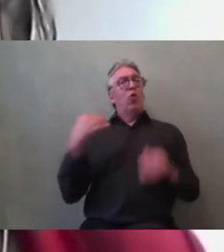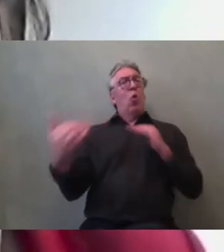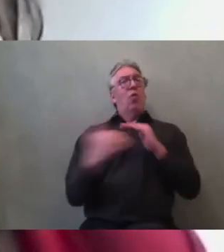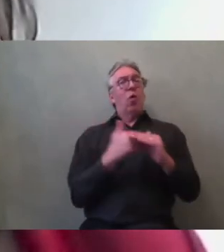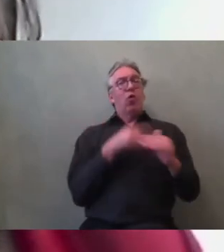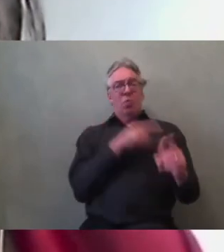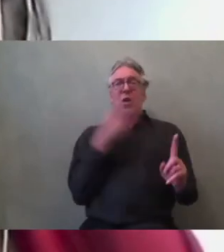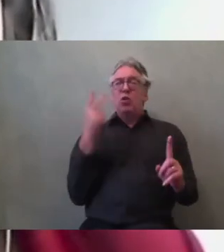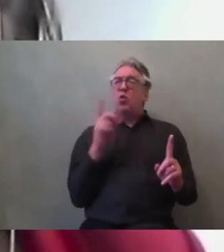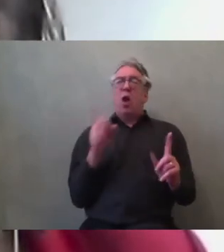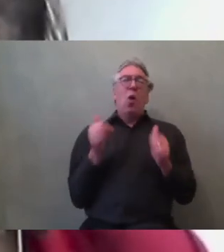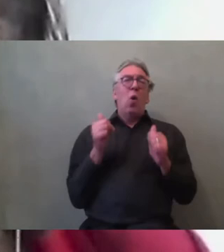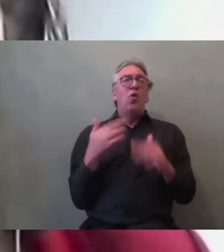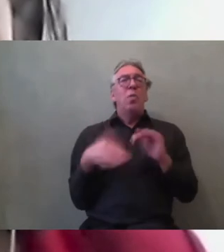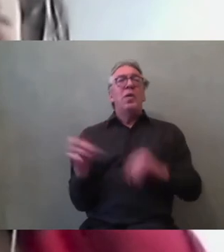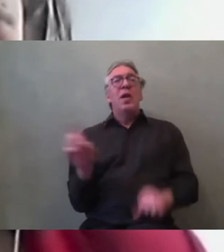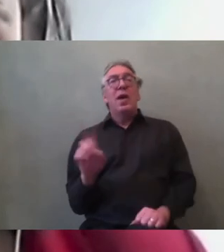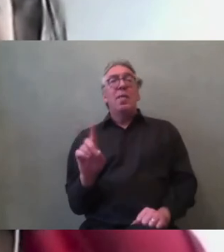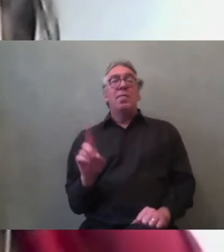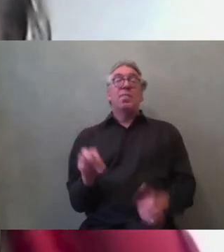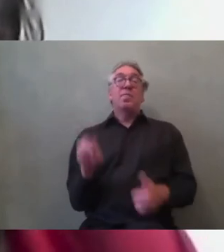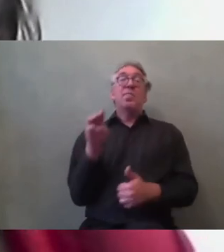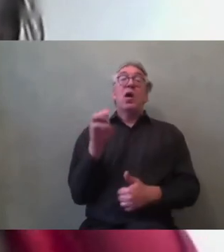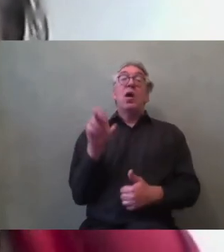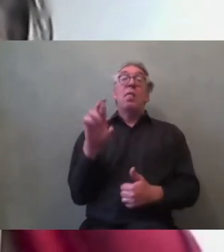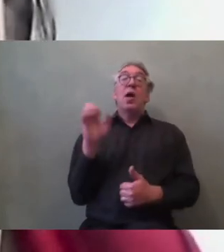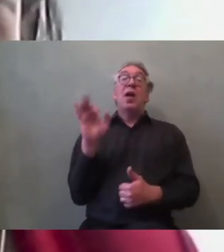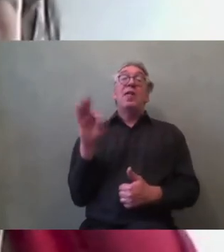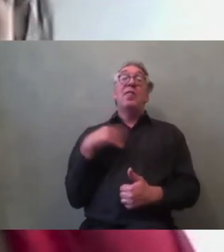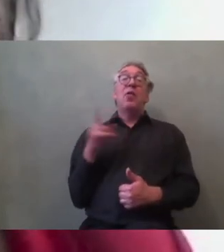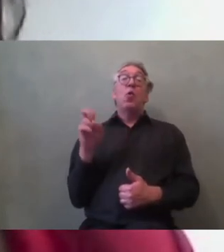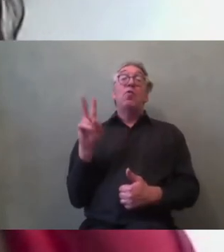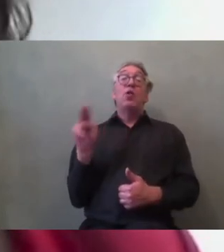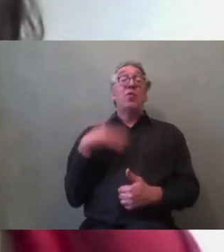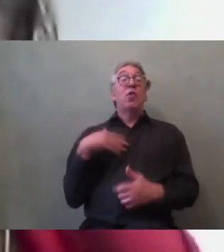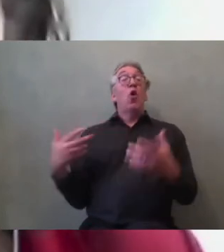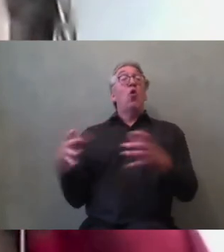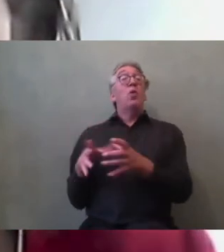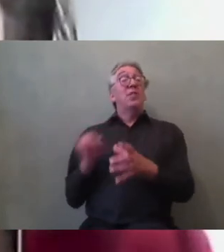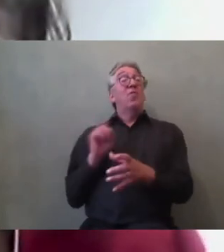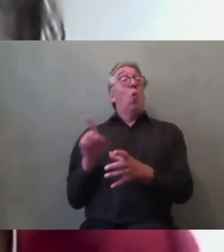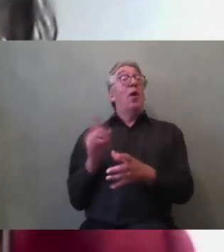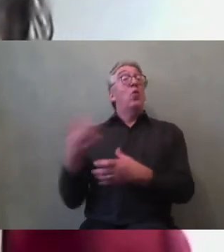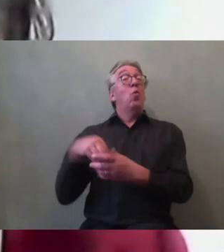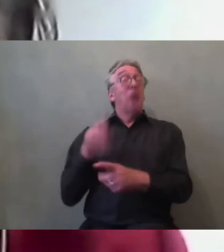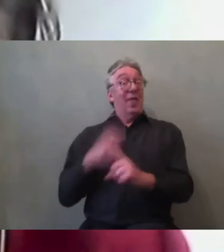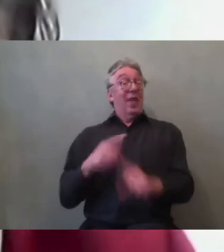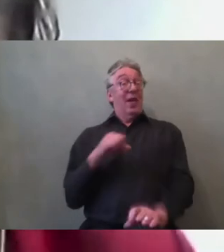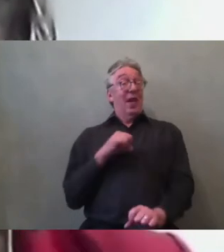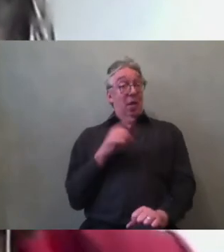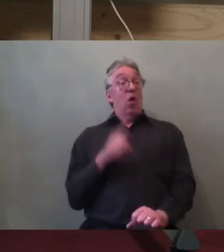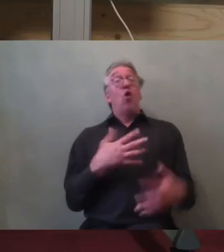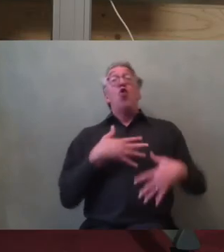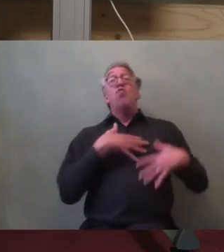manier. Margit van Hoeven van de Coalitie voor Inclusie en ik hebben deze belangstelling van de organisatoren